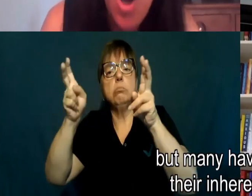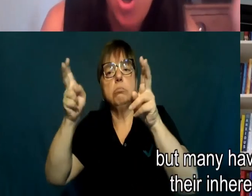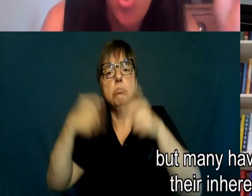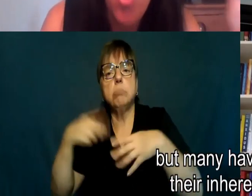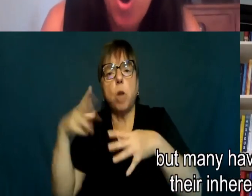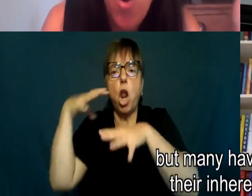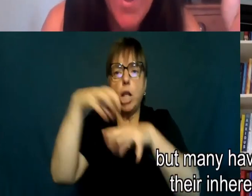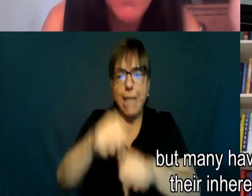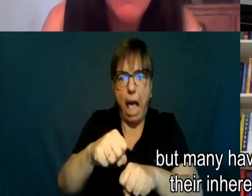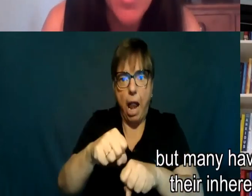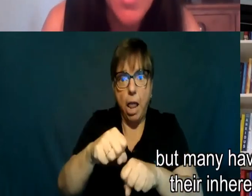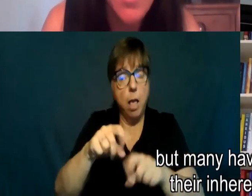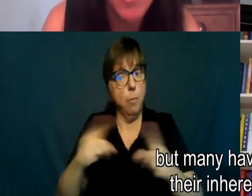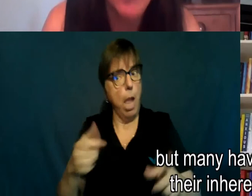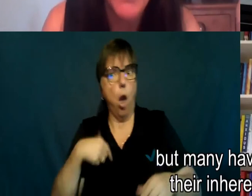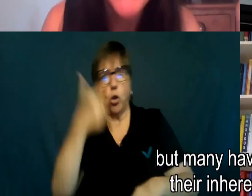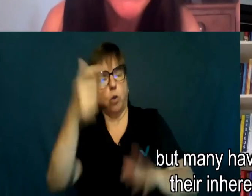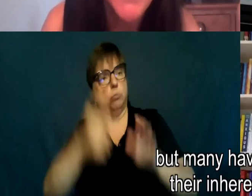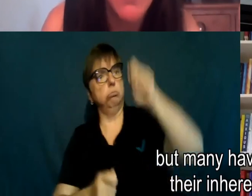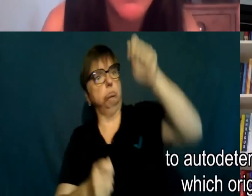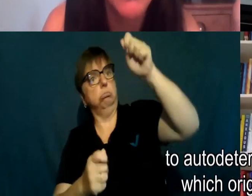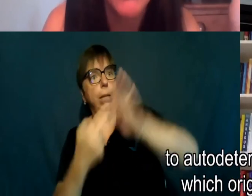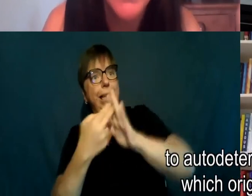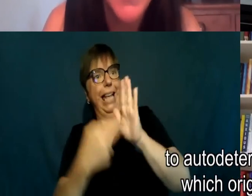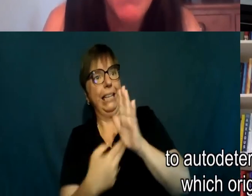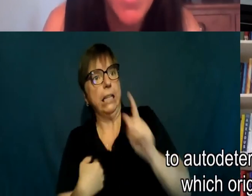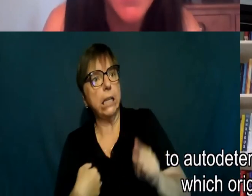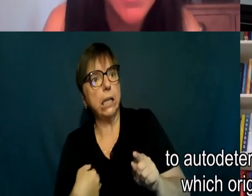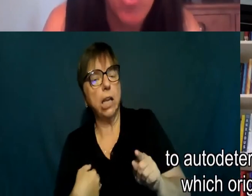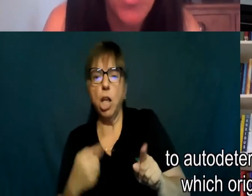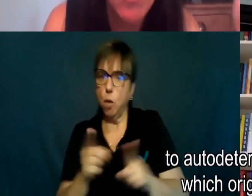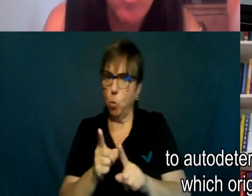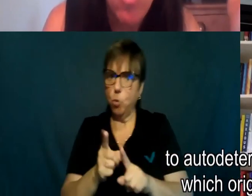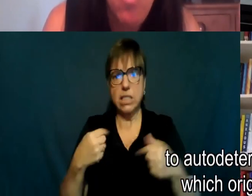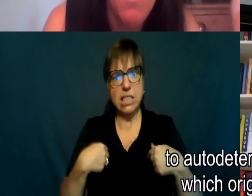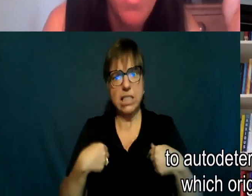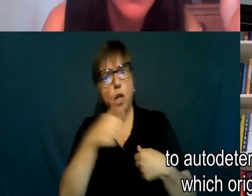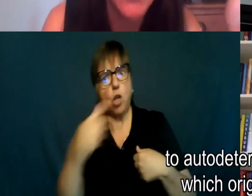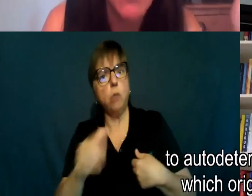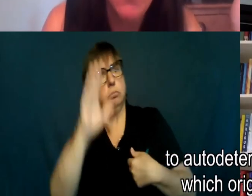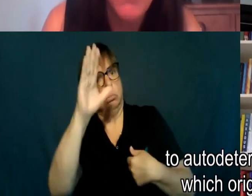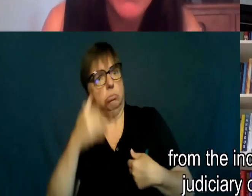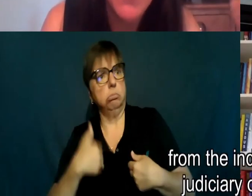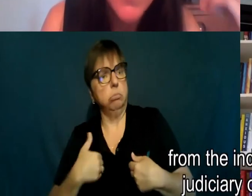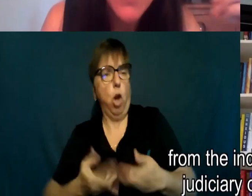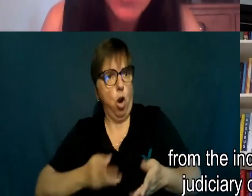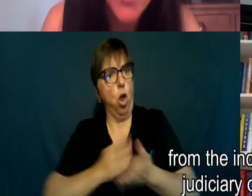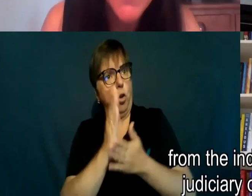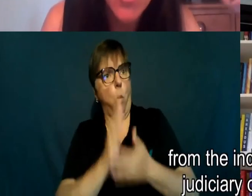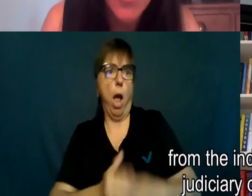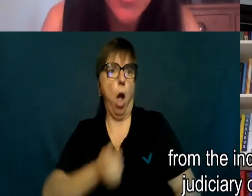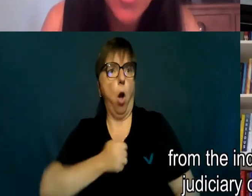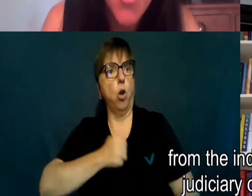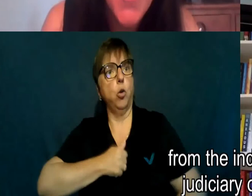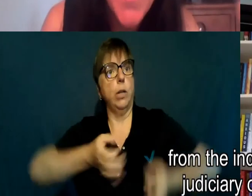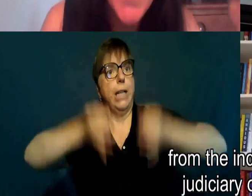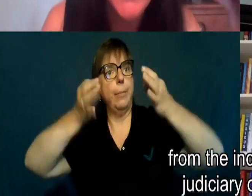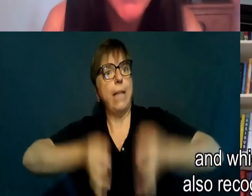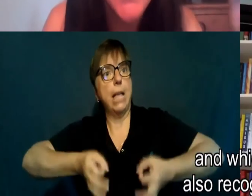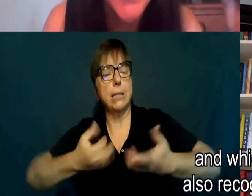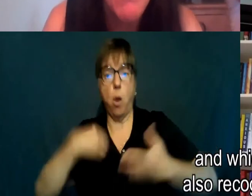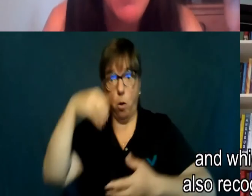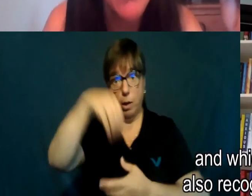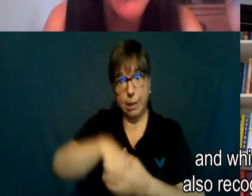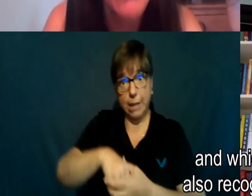mais plusieurs ont invoqué leur droit inhérent à l'autodétermination qui trouve son fondement dans les ordres juridiques autochtones